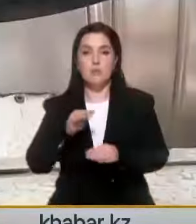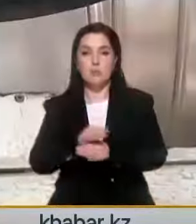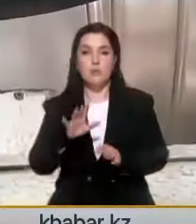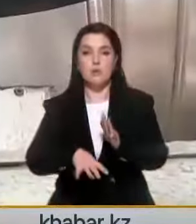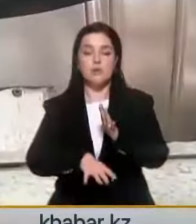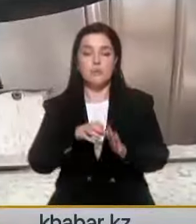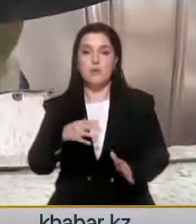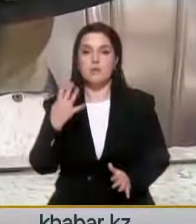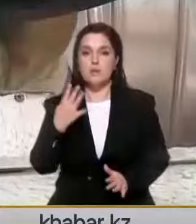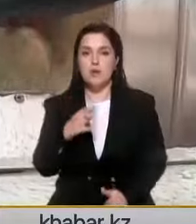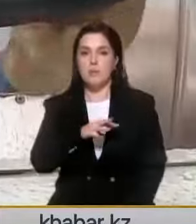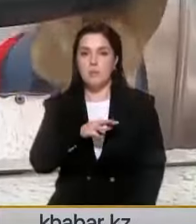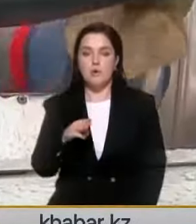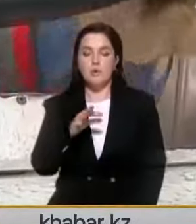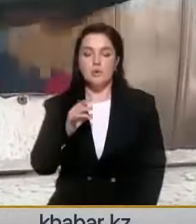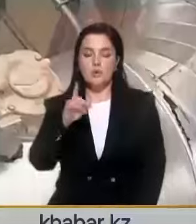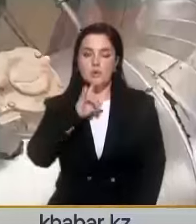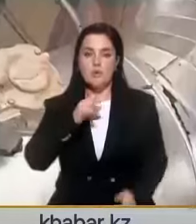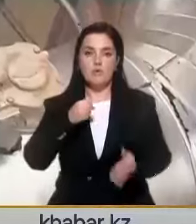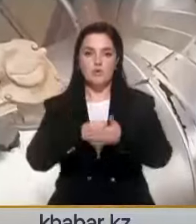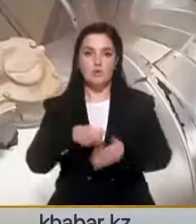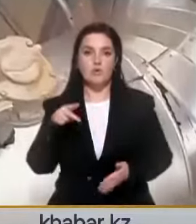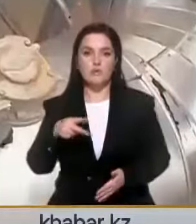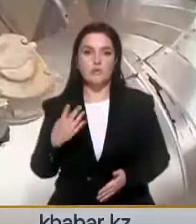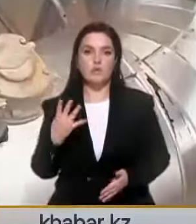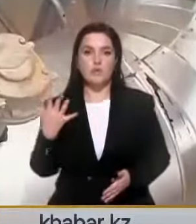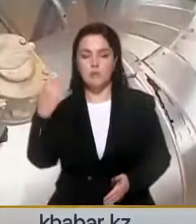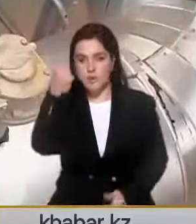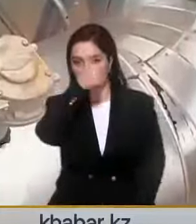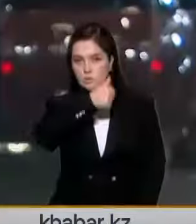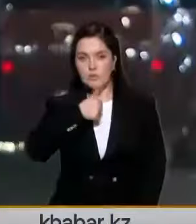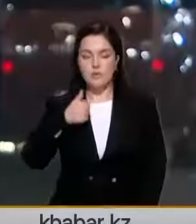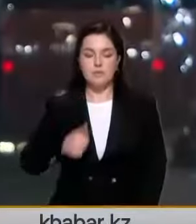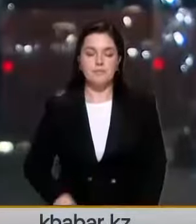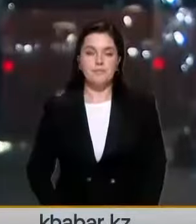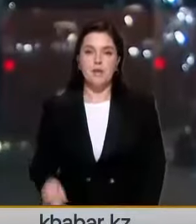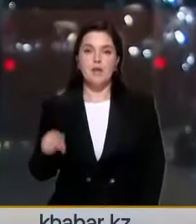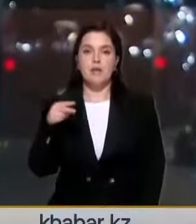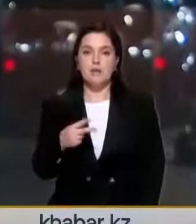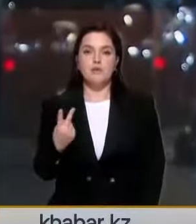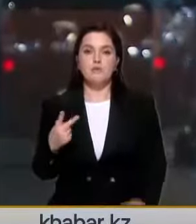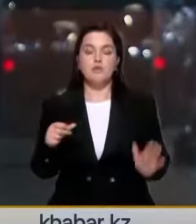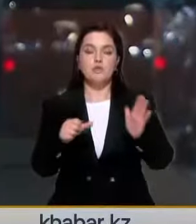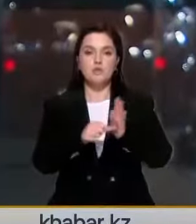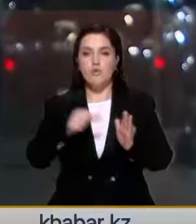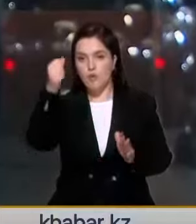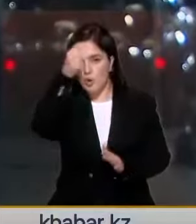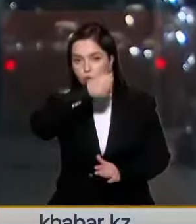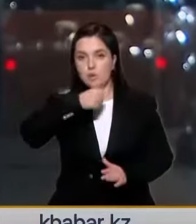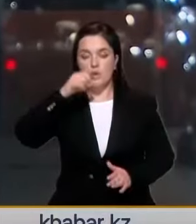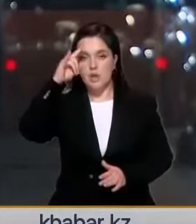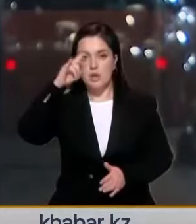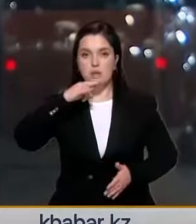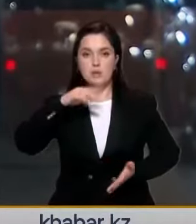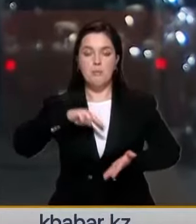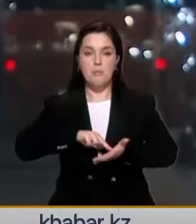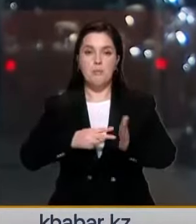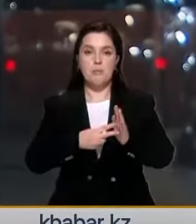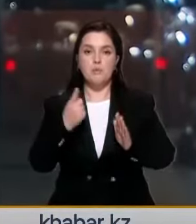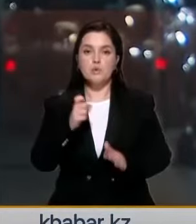порядка 40 млн тонн нефти до 2045 года отмечу что с 2026 года Казахстан планирует добывать свыше 100